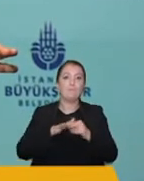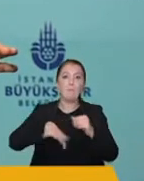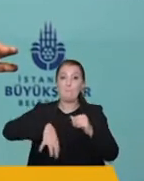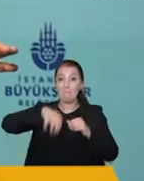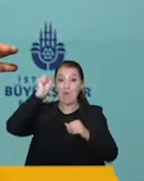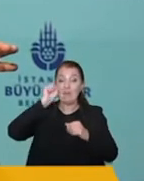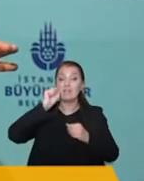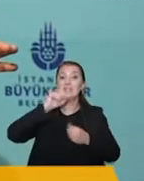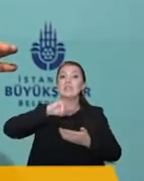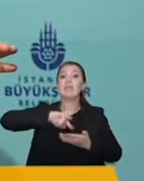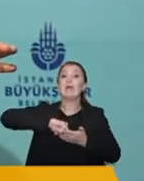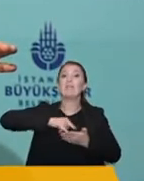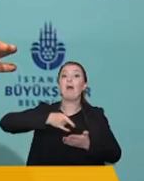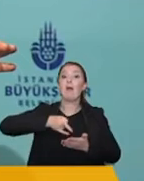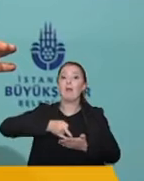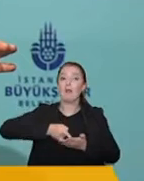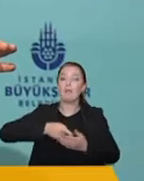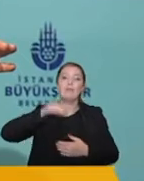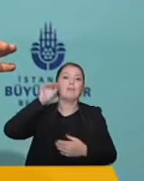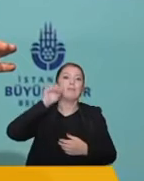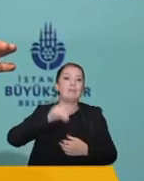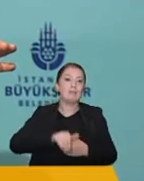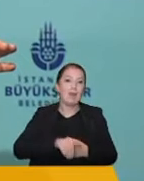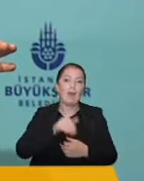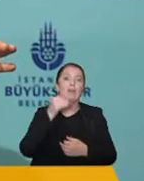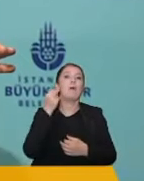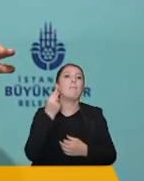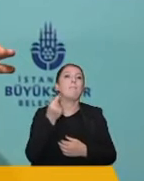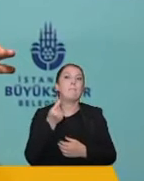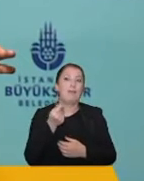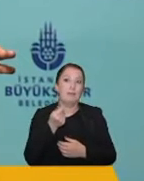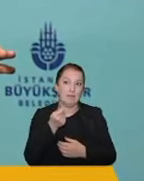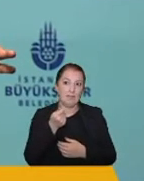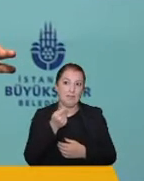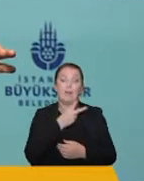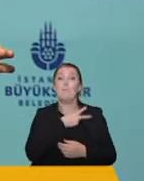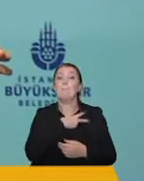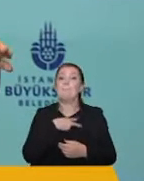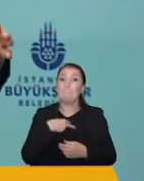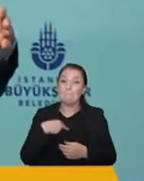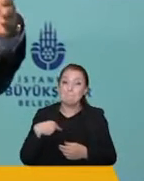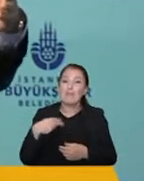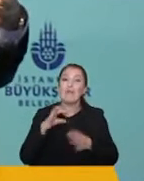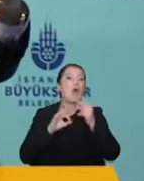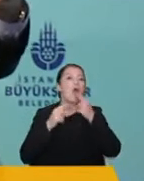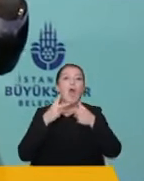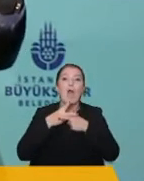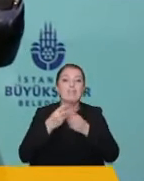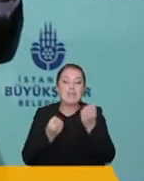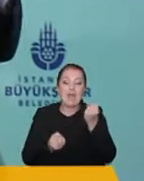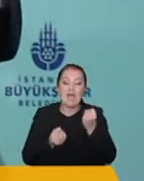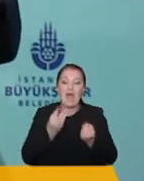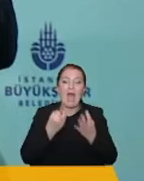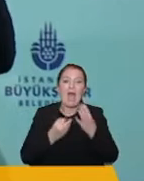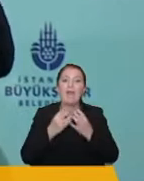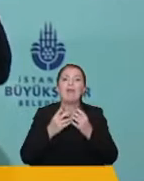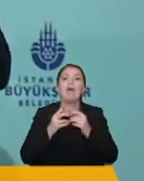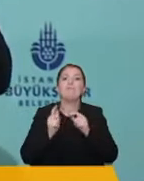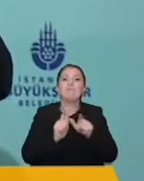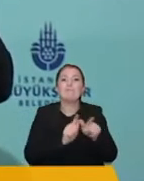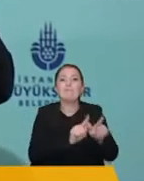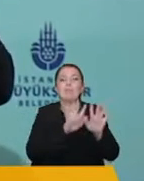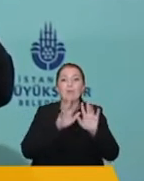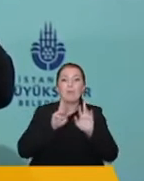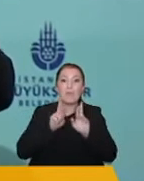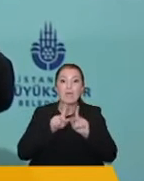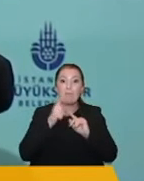merkezi idareden gelen parayı belediyenin öz kaynağı saymamak gibi bir